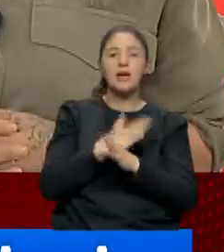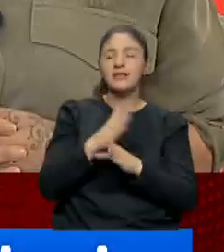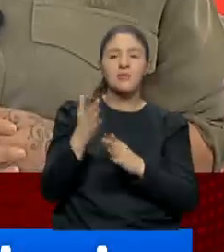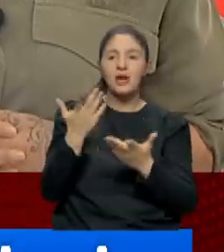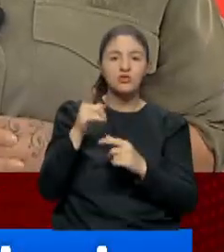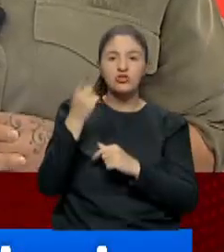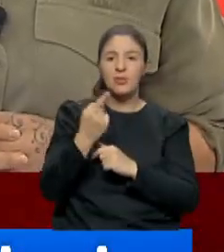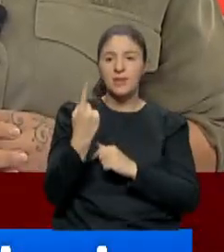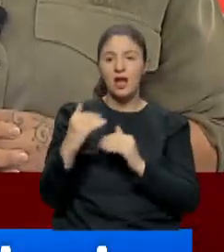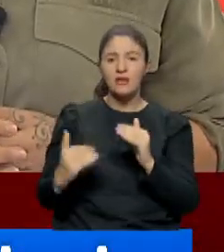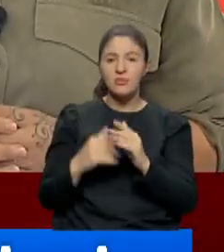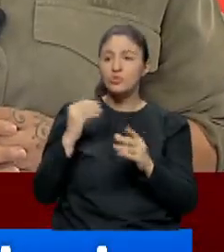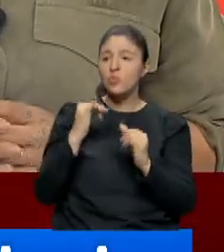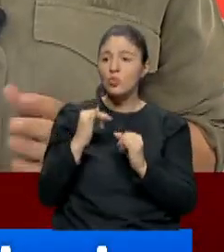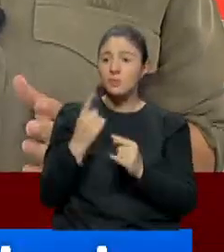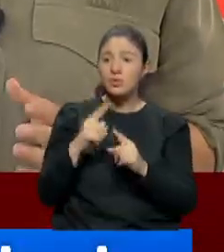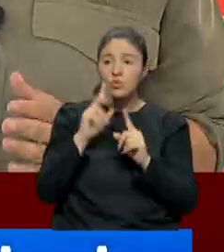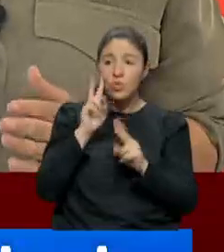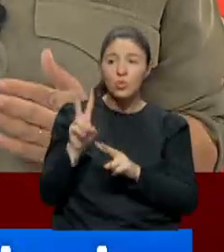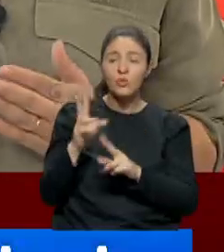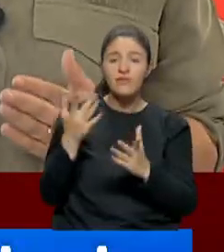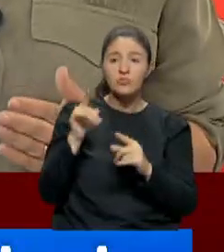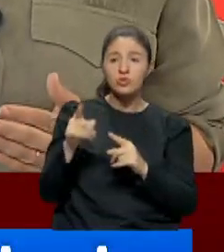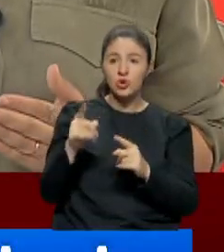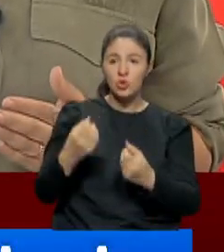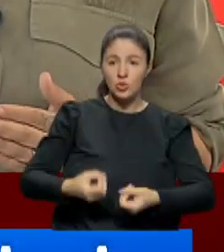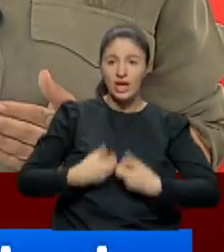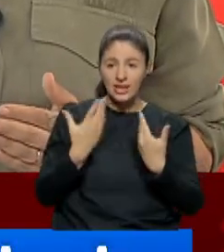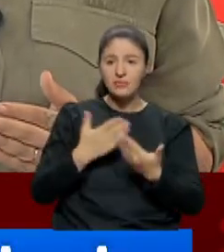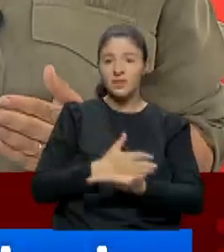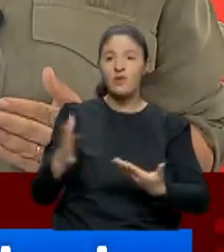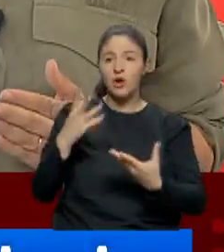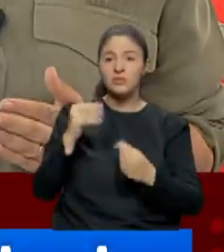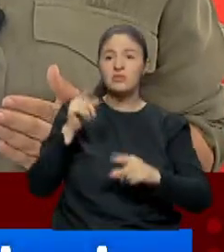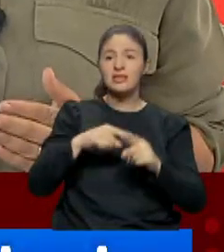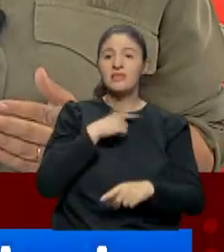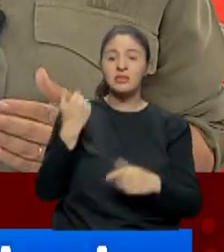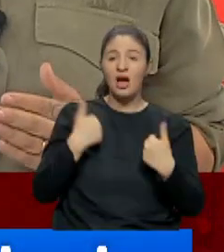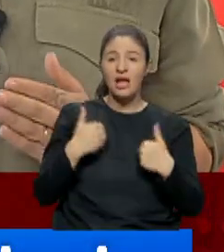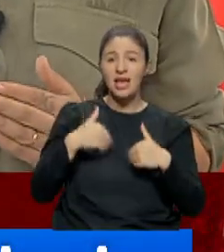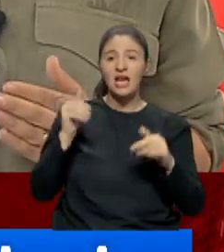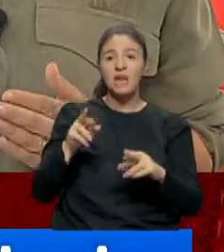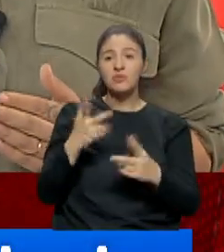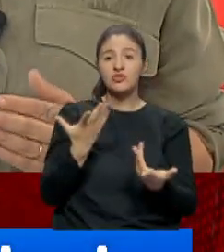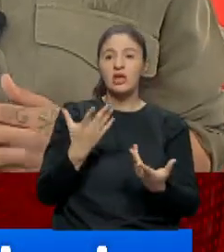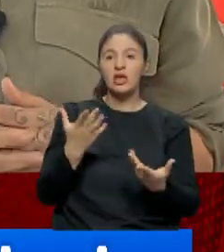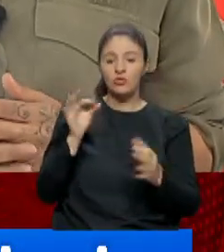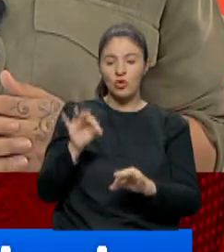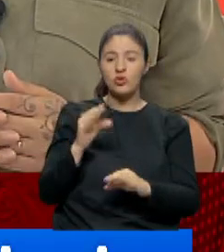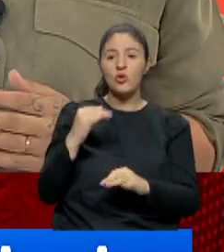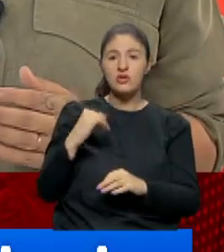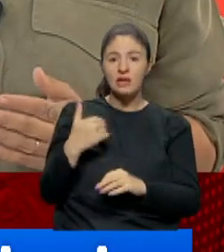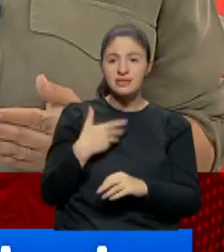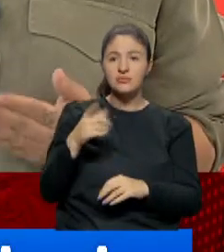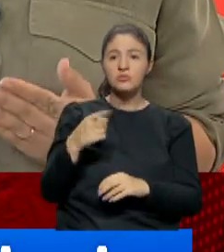miktarı şu anda 101'in altında bu çok kötü bir tablo ve Burası üretimin sürdürebilmesi bazen imkansız hale gelecek noktaya çok yakınız